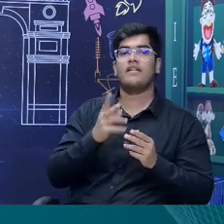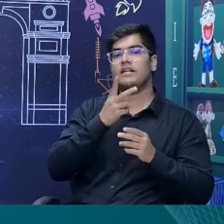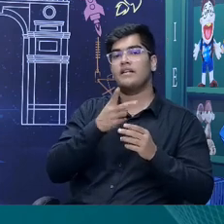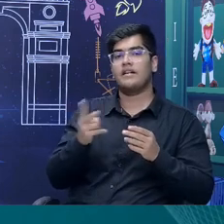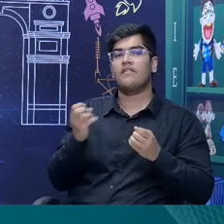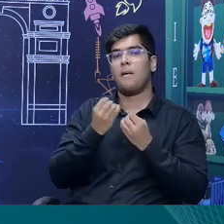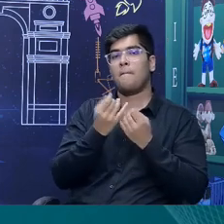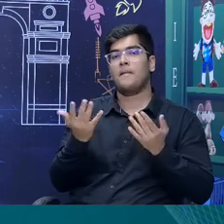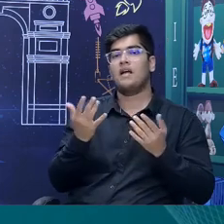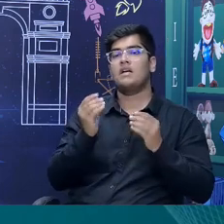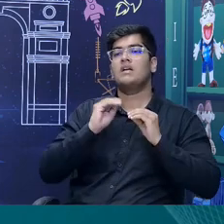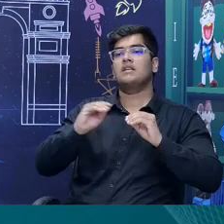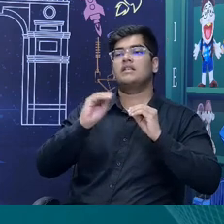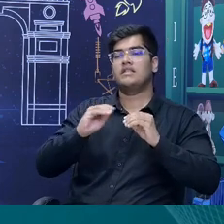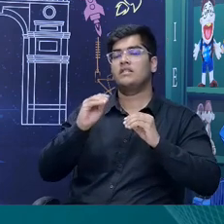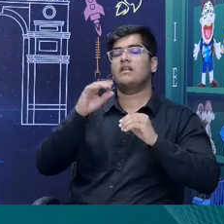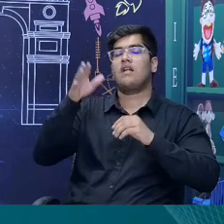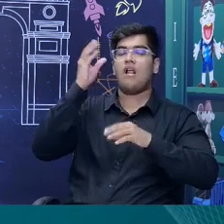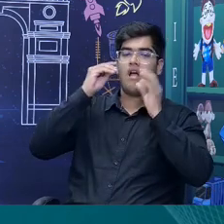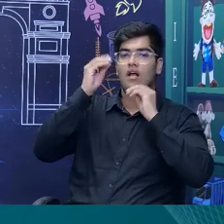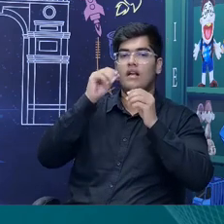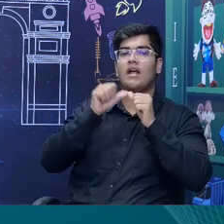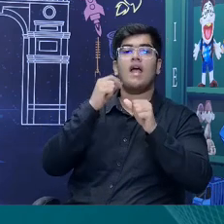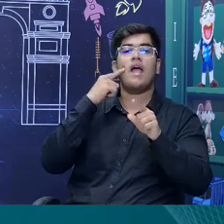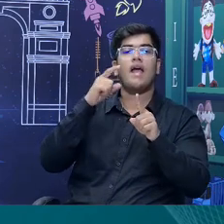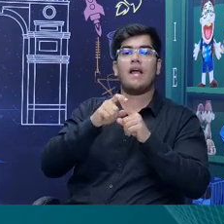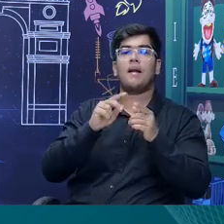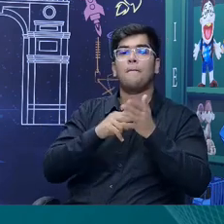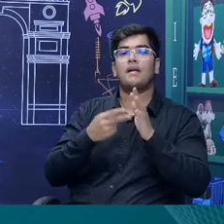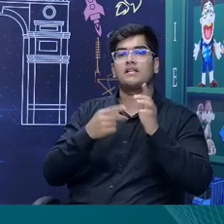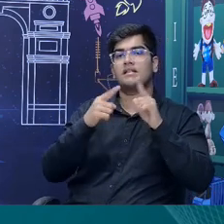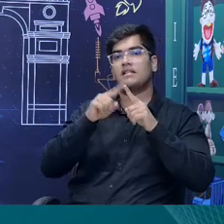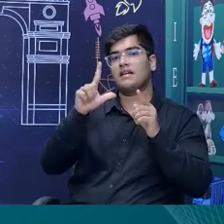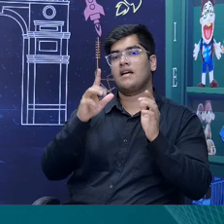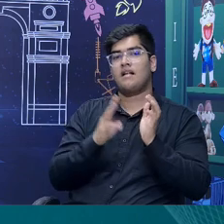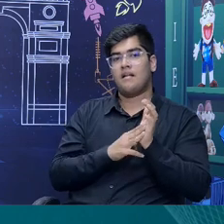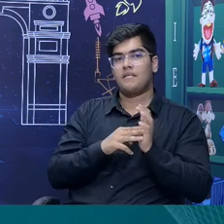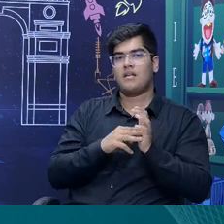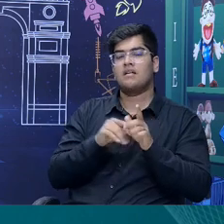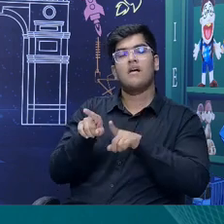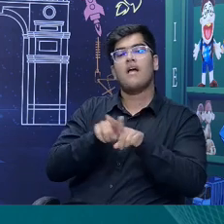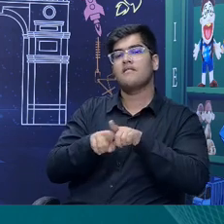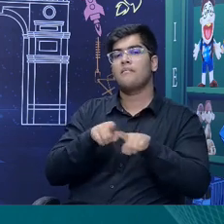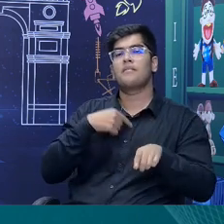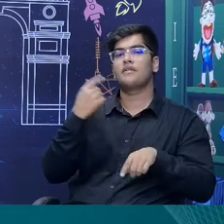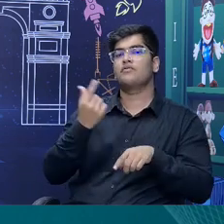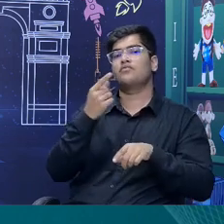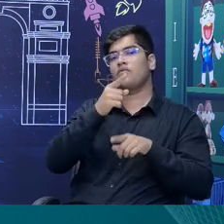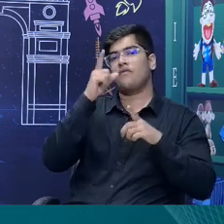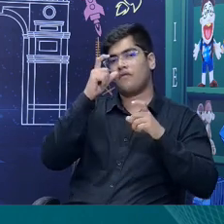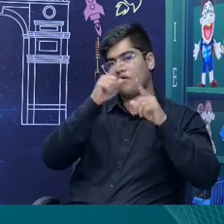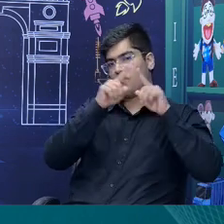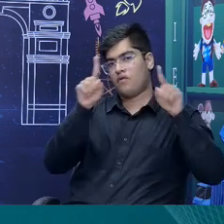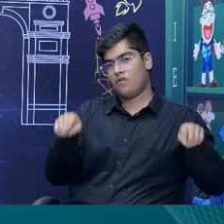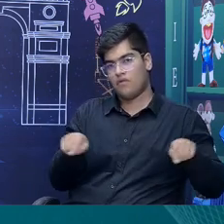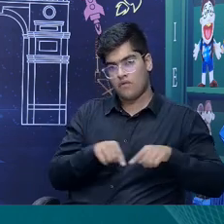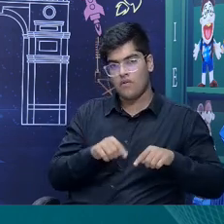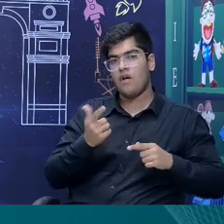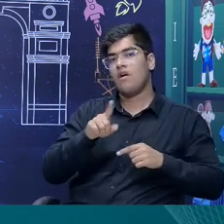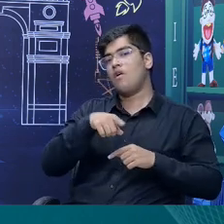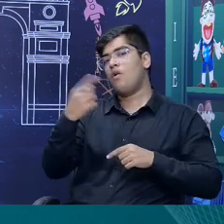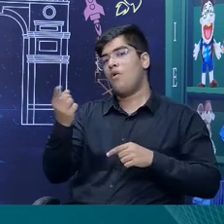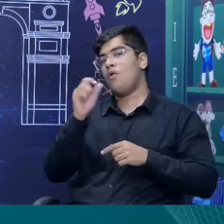टॉक्स उसे करनी चाहिए सो पर एग्जांपल आई हैव यूज्ड डी पिक्चर और आई हैव यूज्ड एन ब्रेल इन